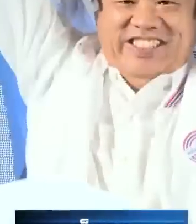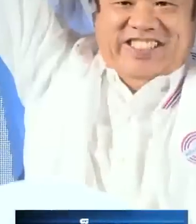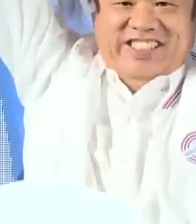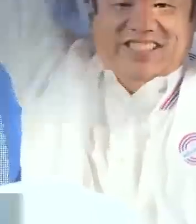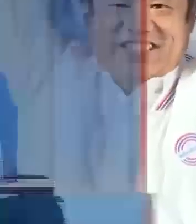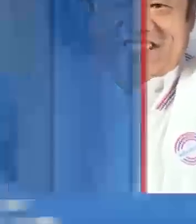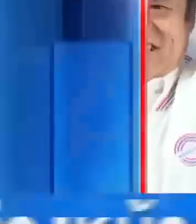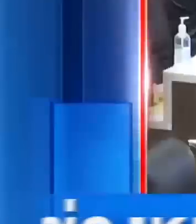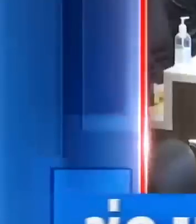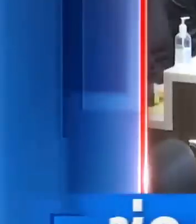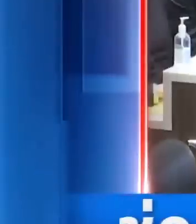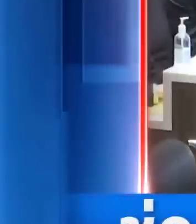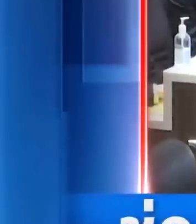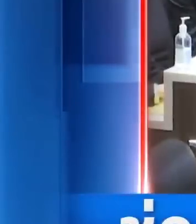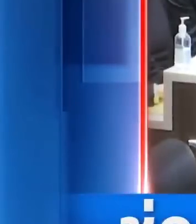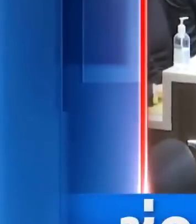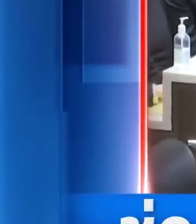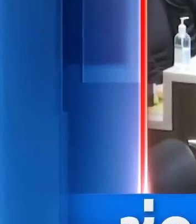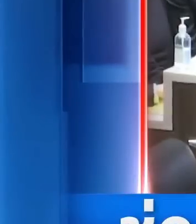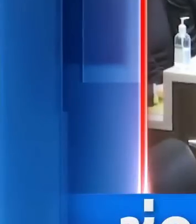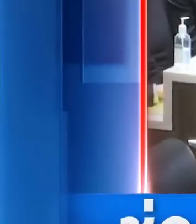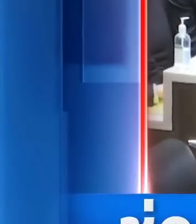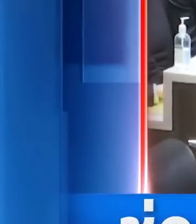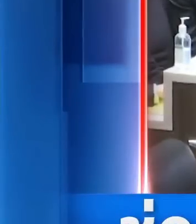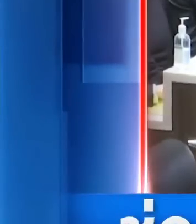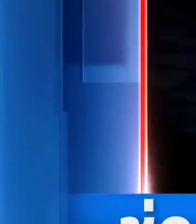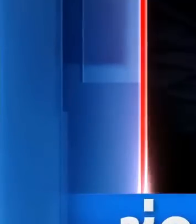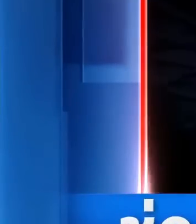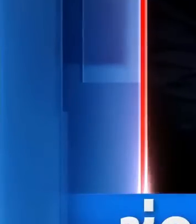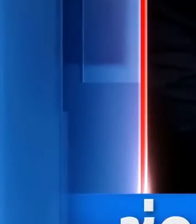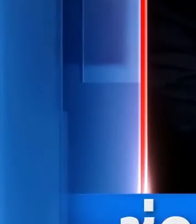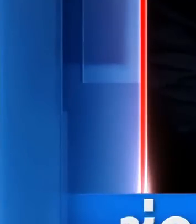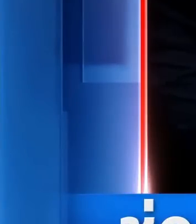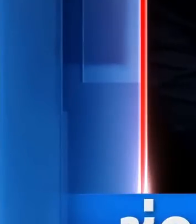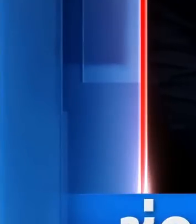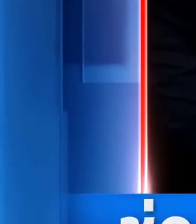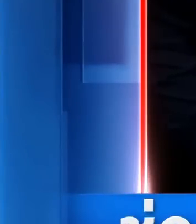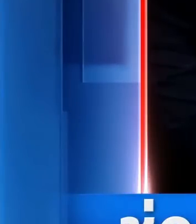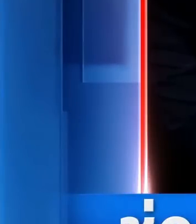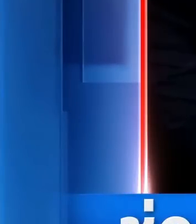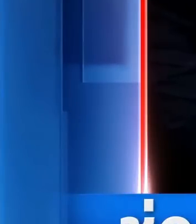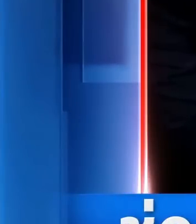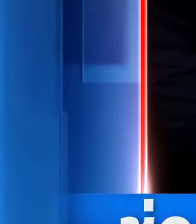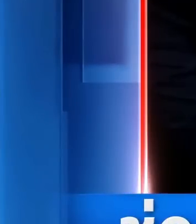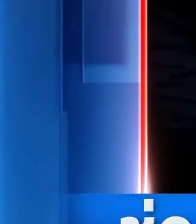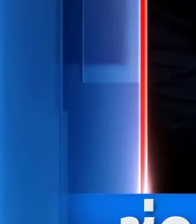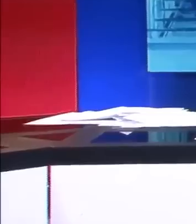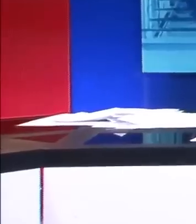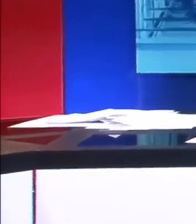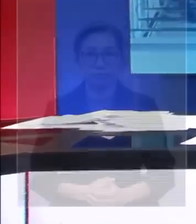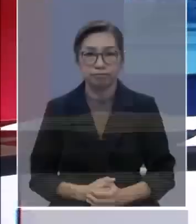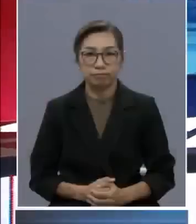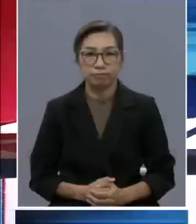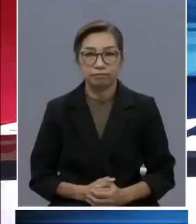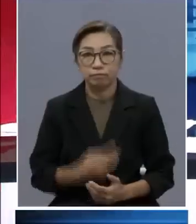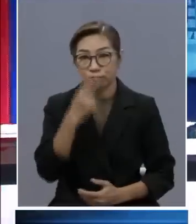ว่าปิดห้องคุยกันนะ ครับ ระหว่างบิ๊กตู่กับบิ๊กป้อมเดี๋ยวตามเรื่องนี้ให้นะครับช่วงหน้าดูความ